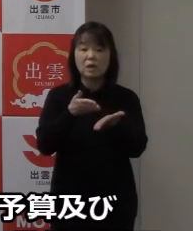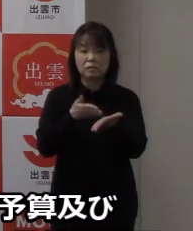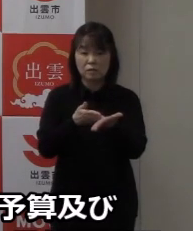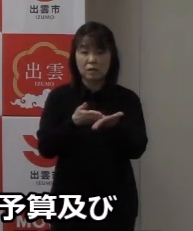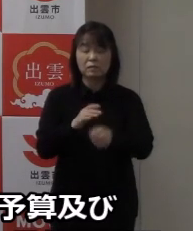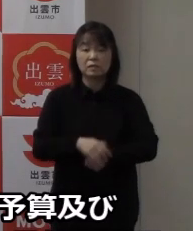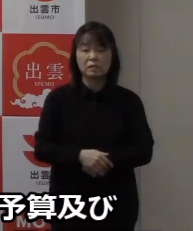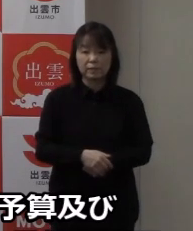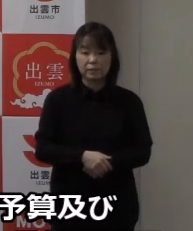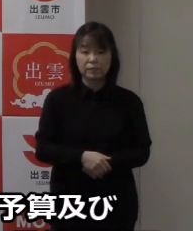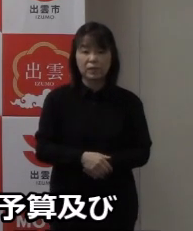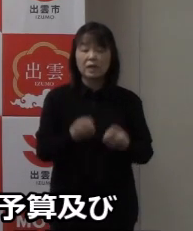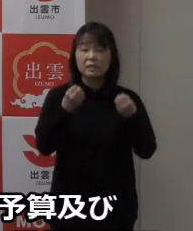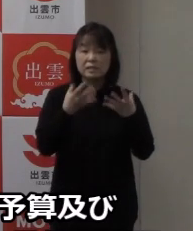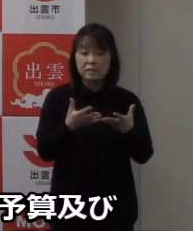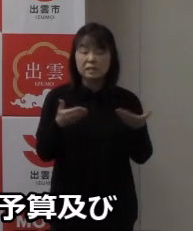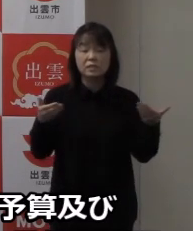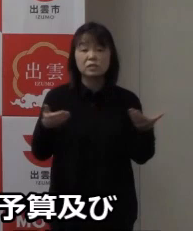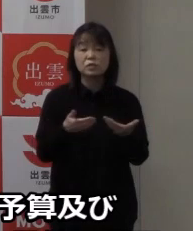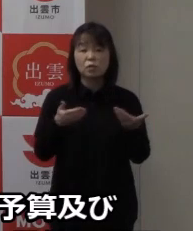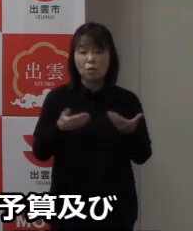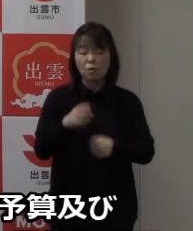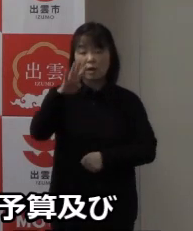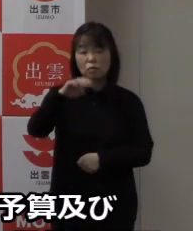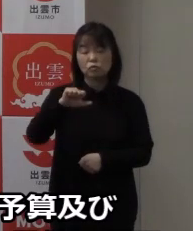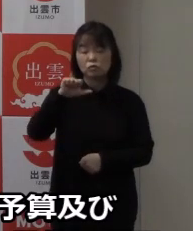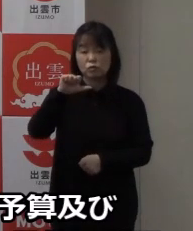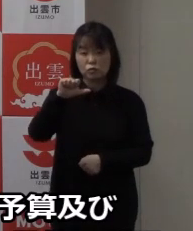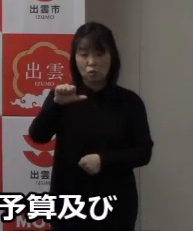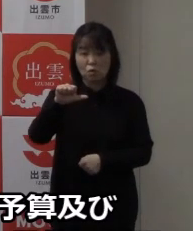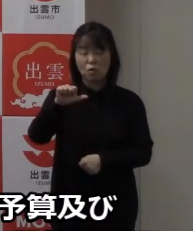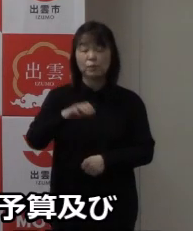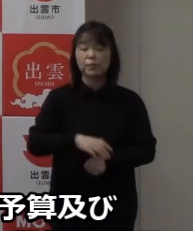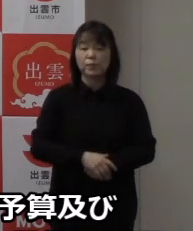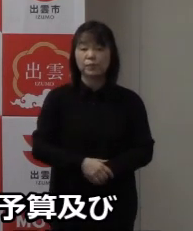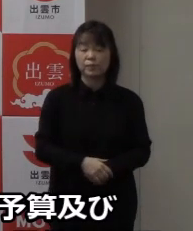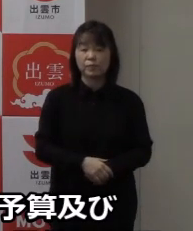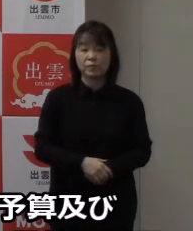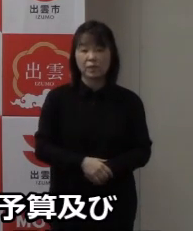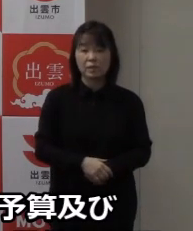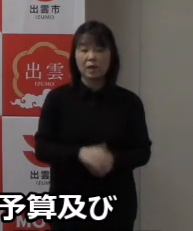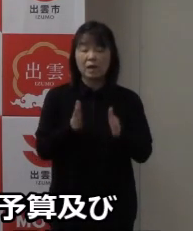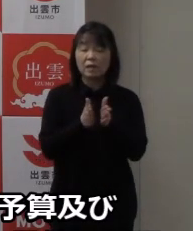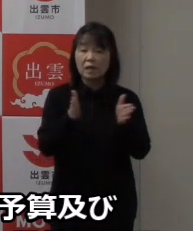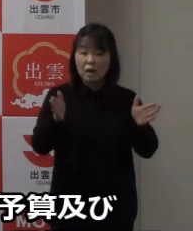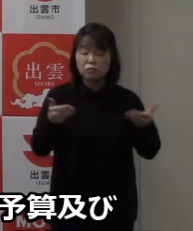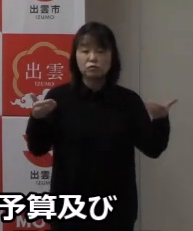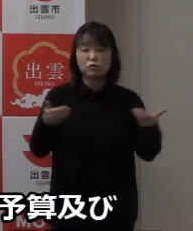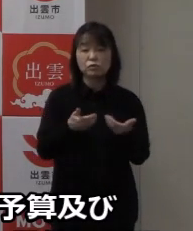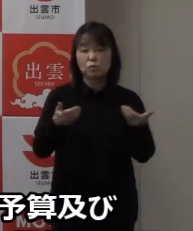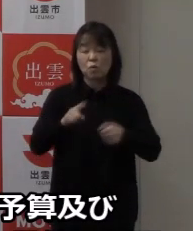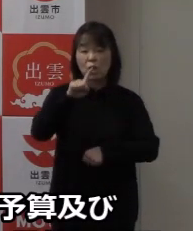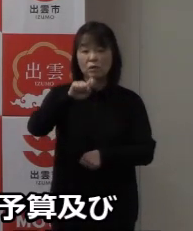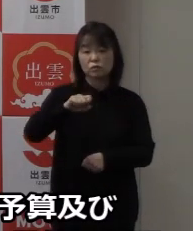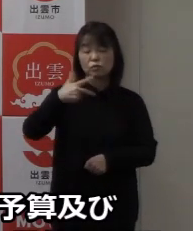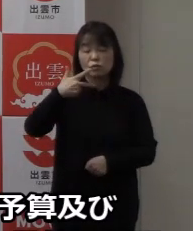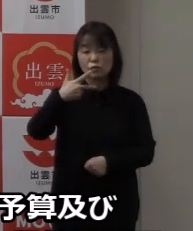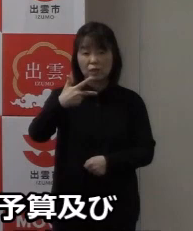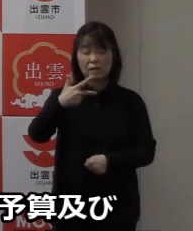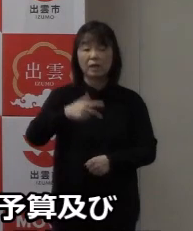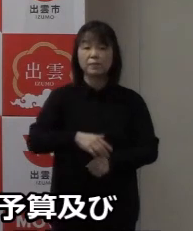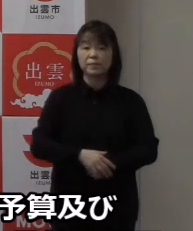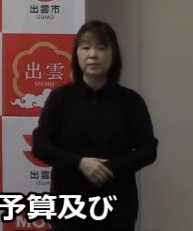一部を含みます新規事業は45事業あります。また拡充事業が17事業で、